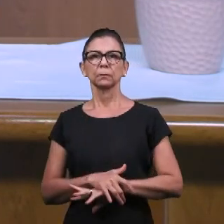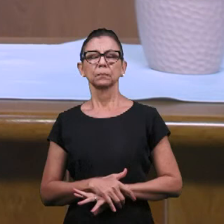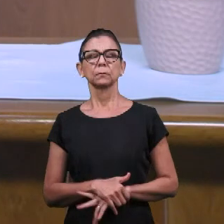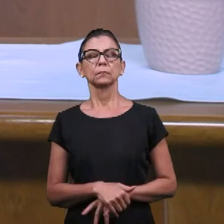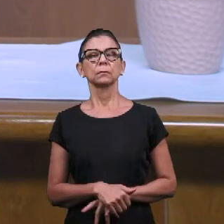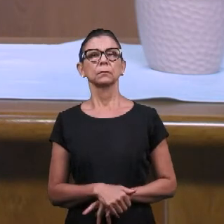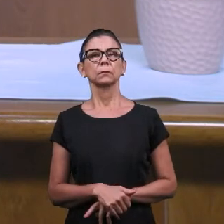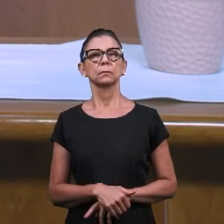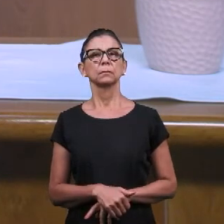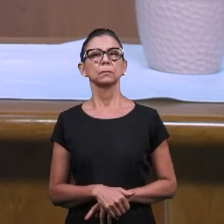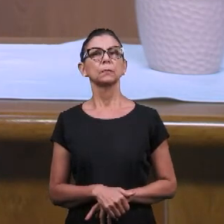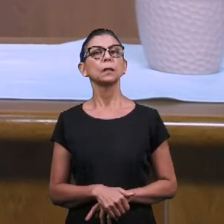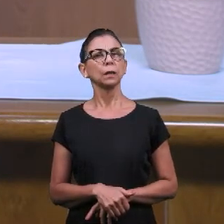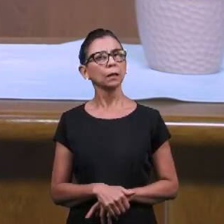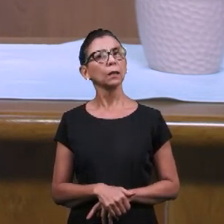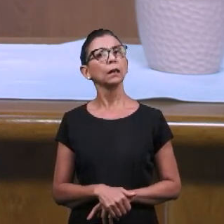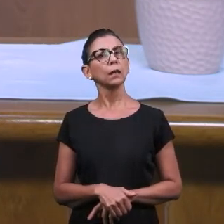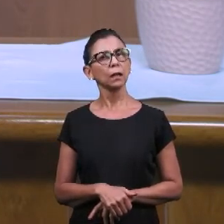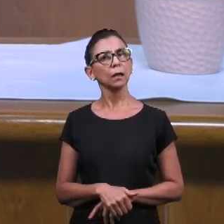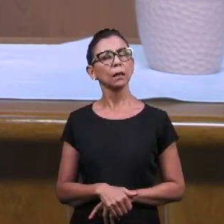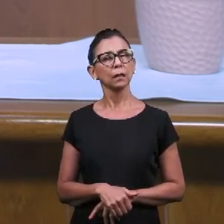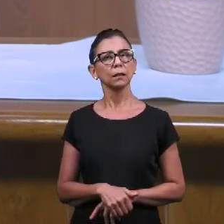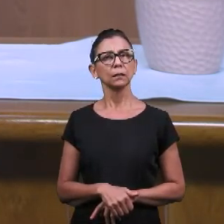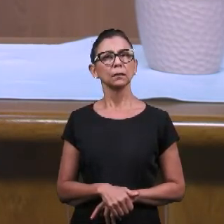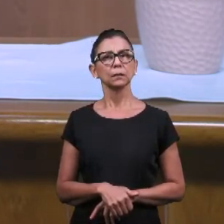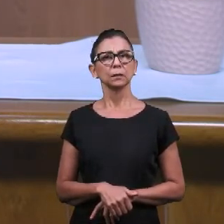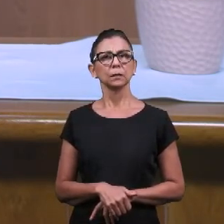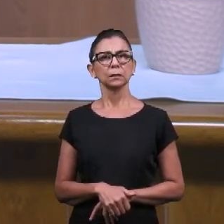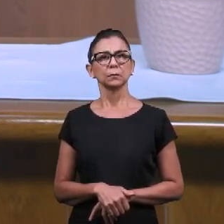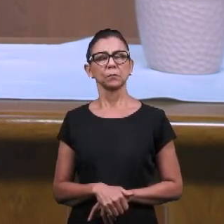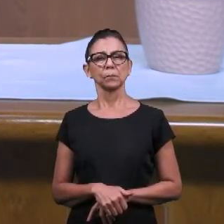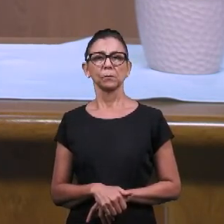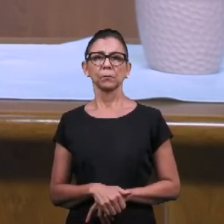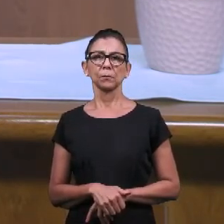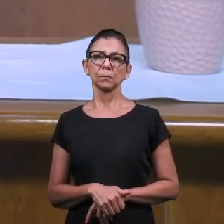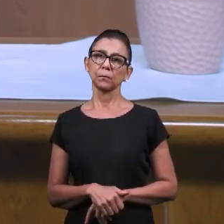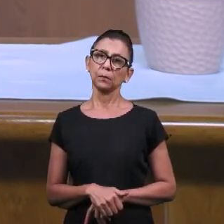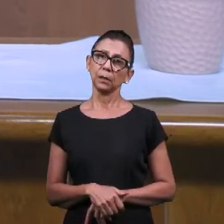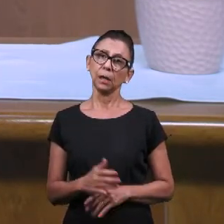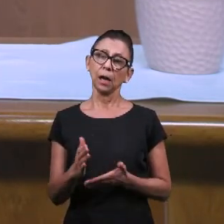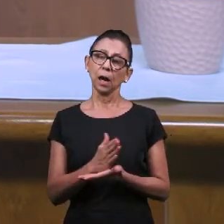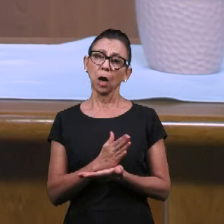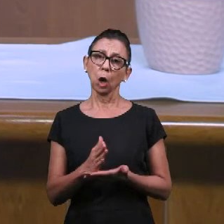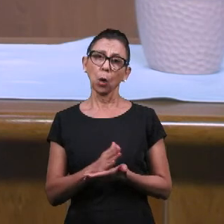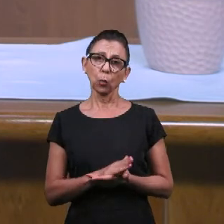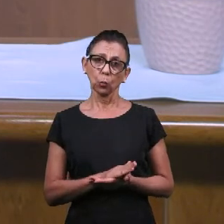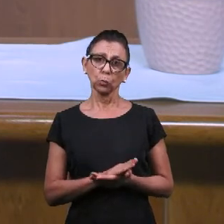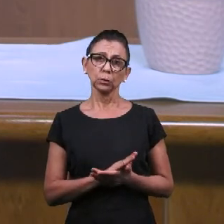обманывать избранных слуг.